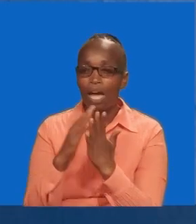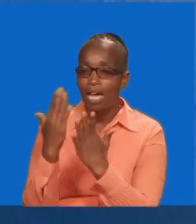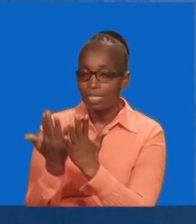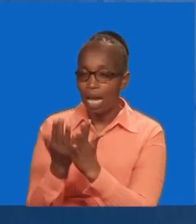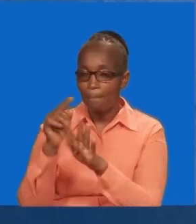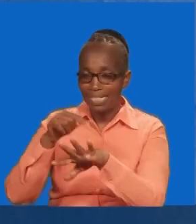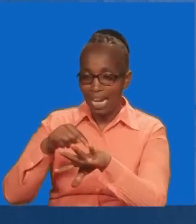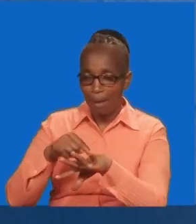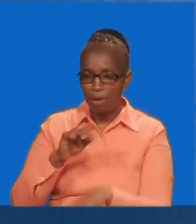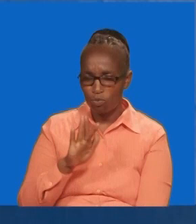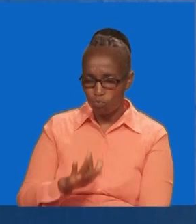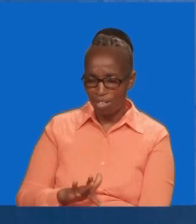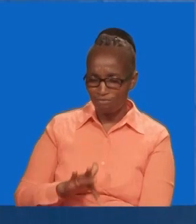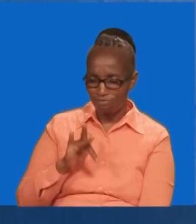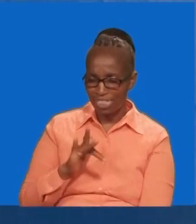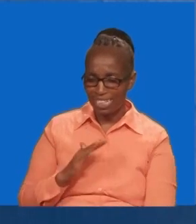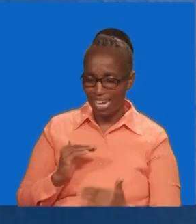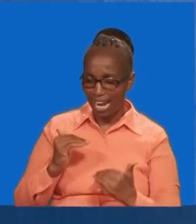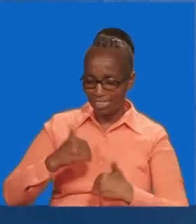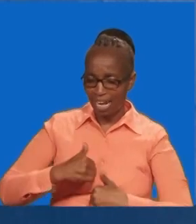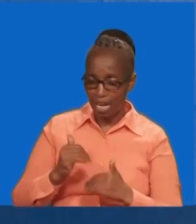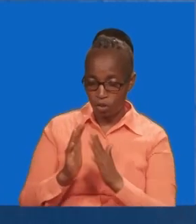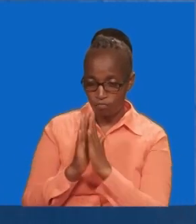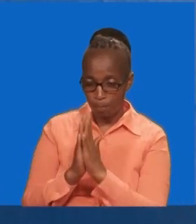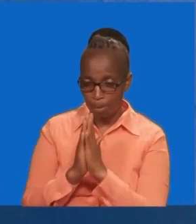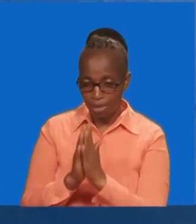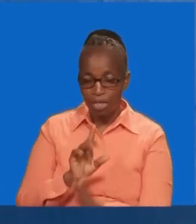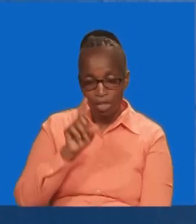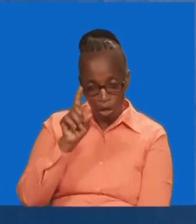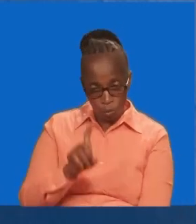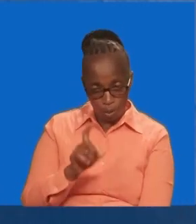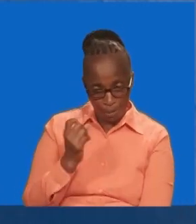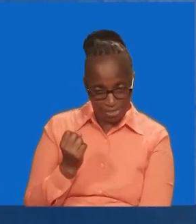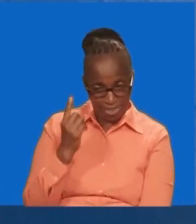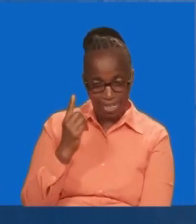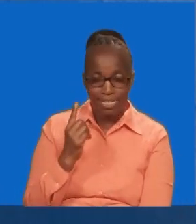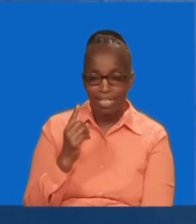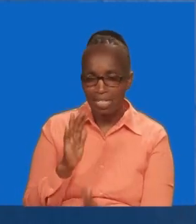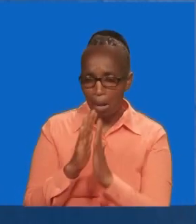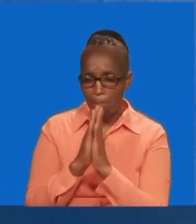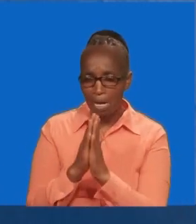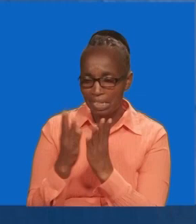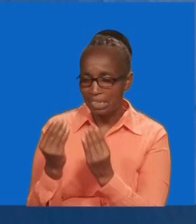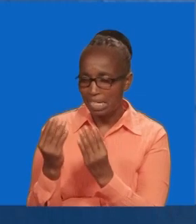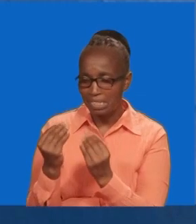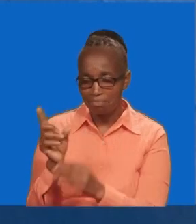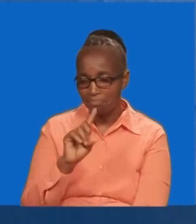though sometimes we get tired of praying, we should also know and understand praying is not